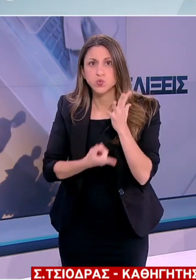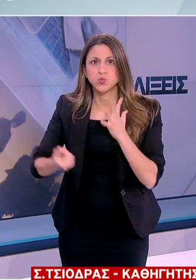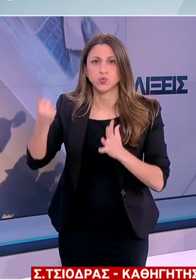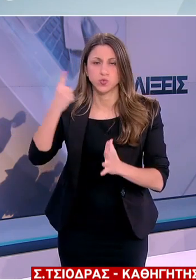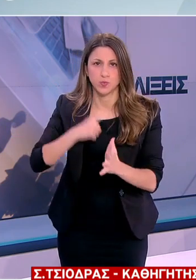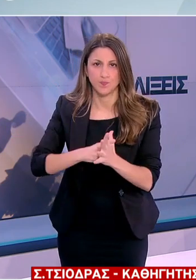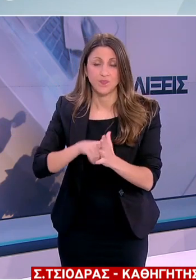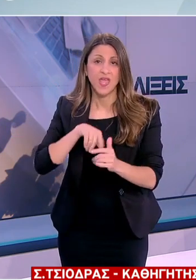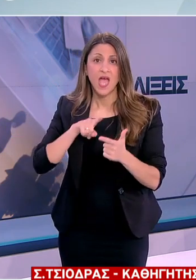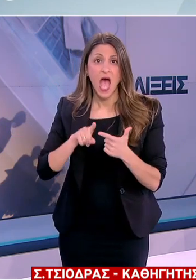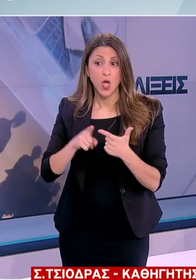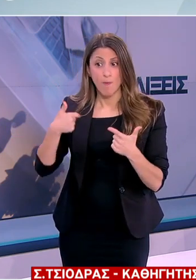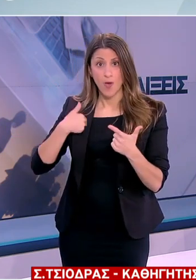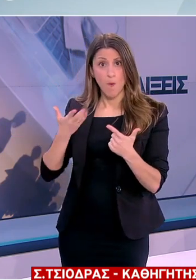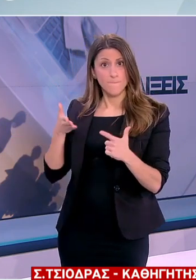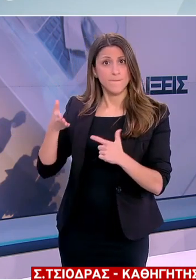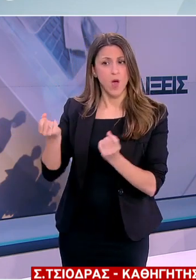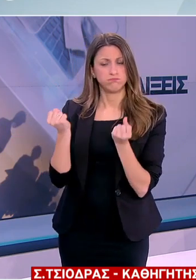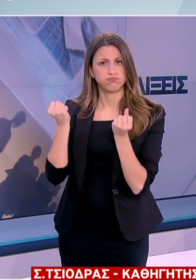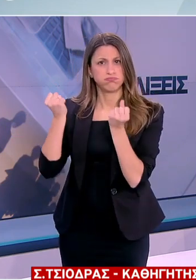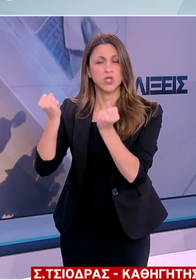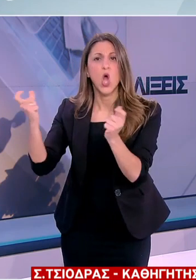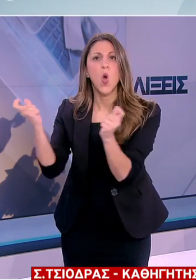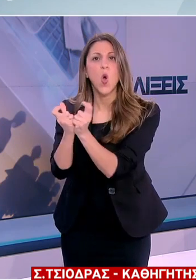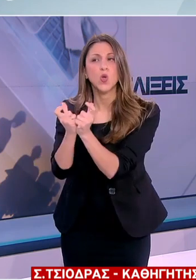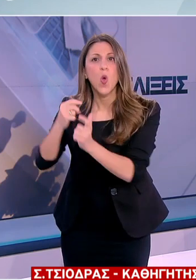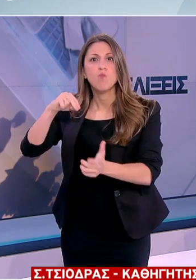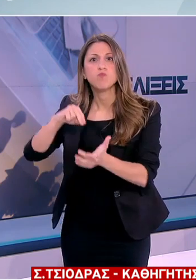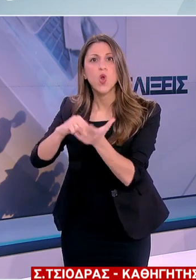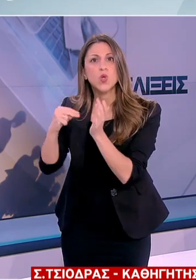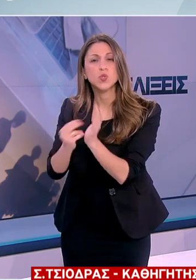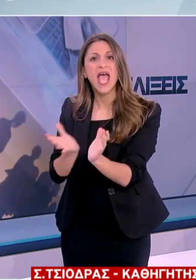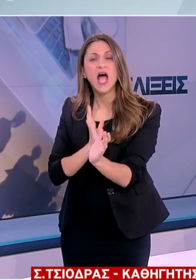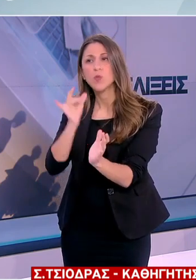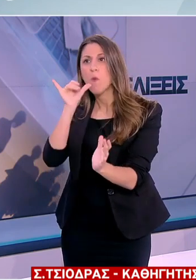προστασίας έναντι των μονίμων κατοίκων, ιδιαίτερα αυτών που ανήκουν σε ευπαθείς ομάδες.